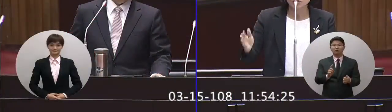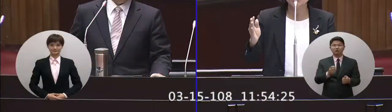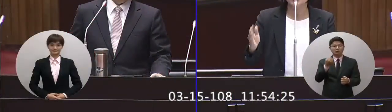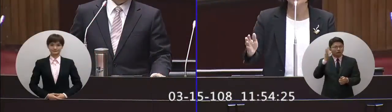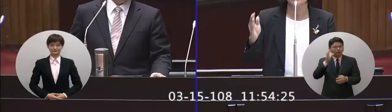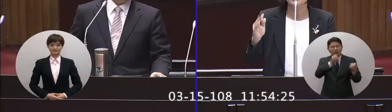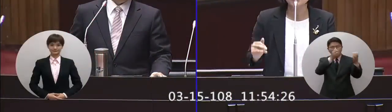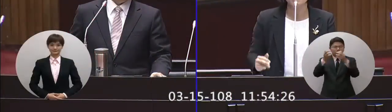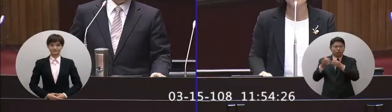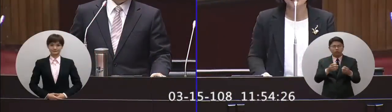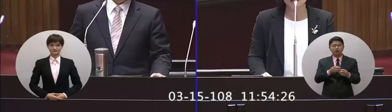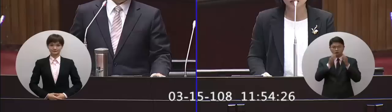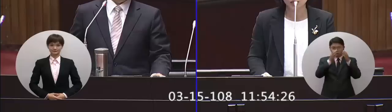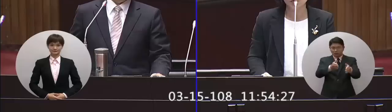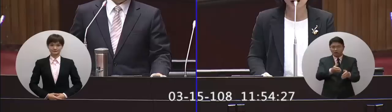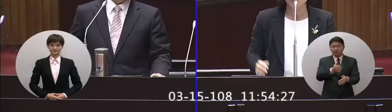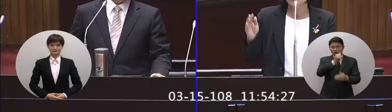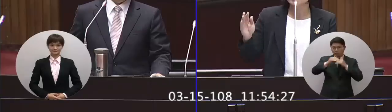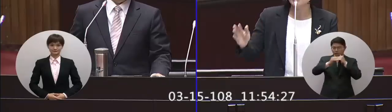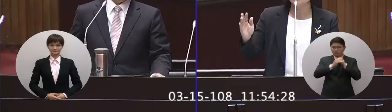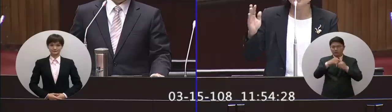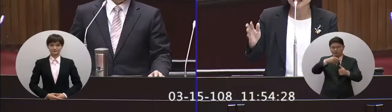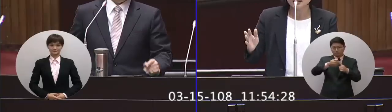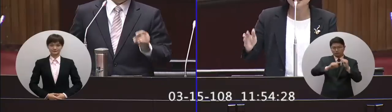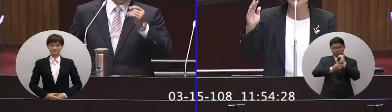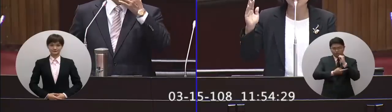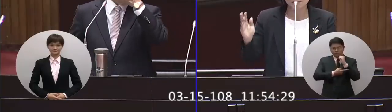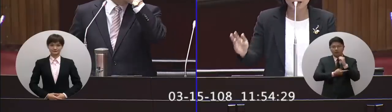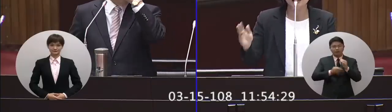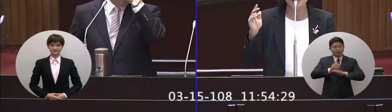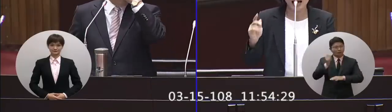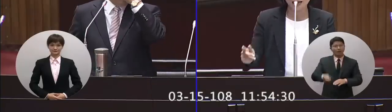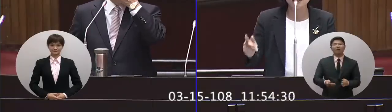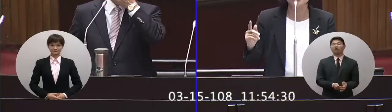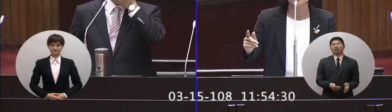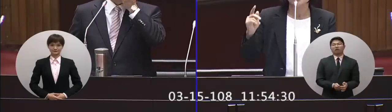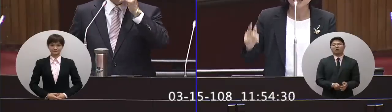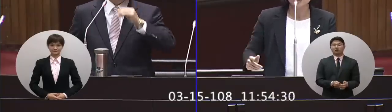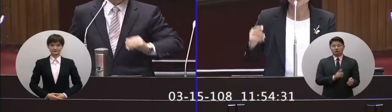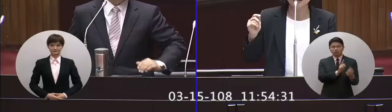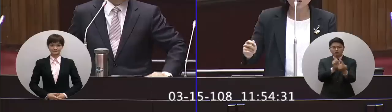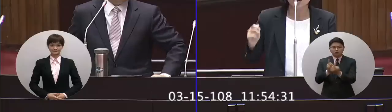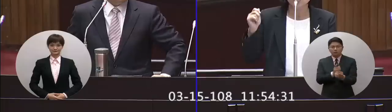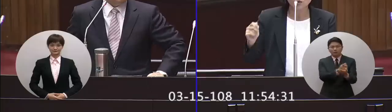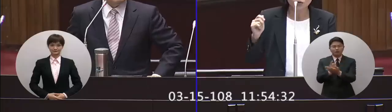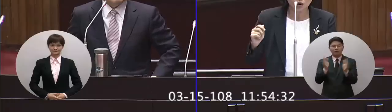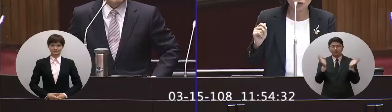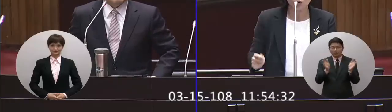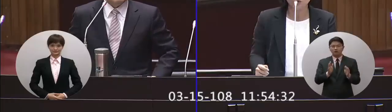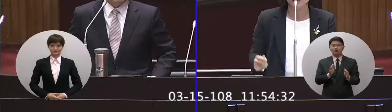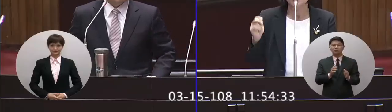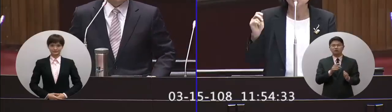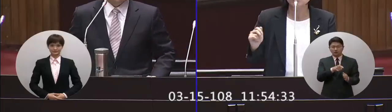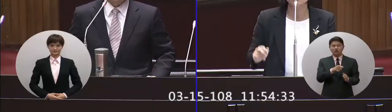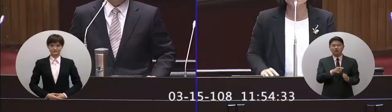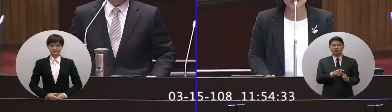论，促成了性别平等教育法，让我们期待对每个孩子，让他能够尊重